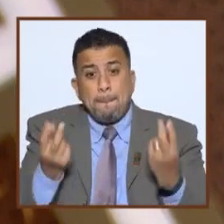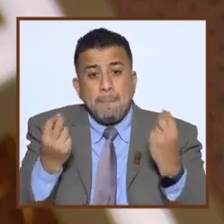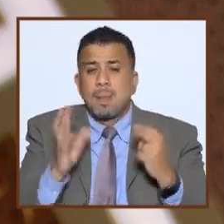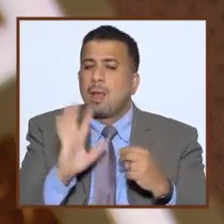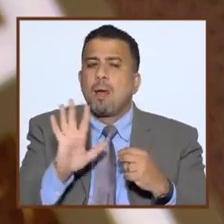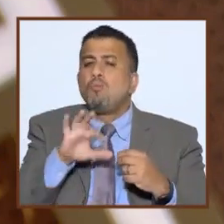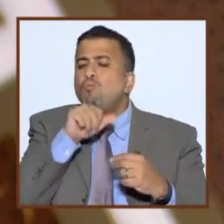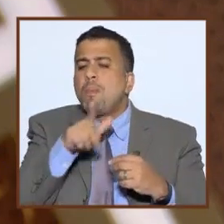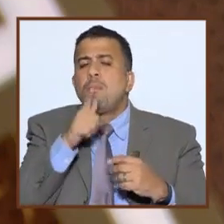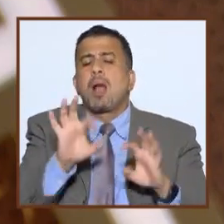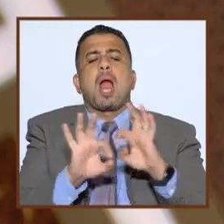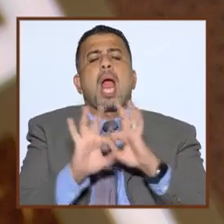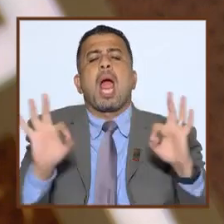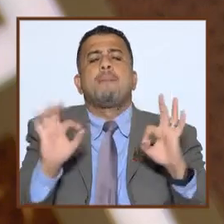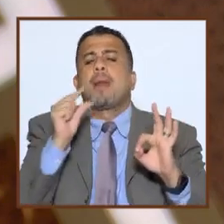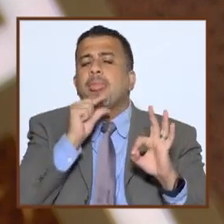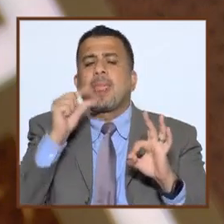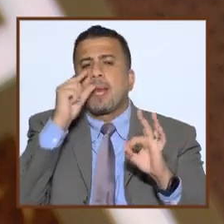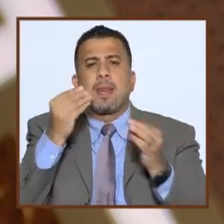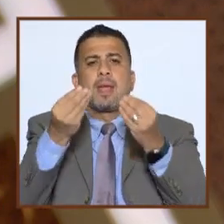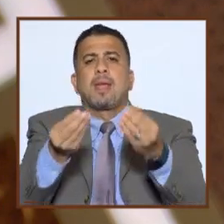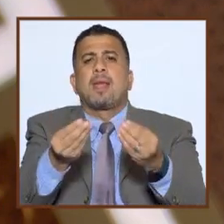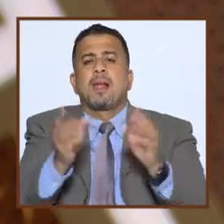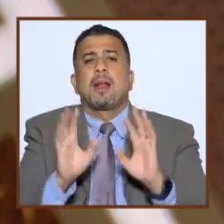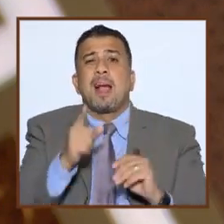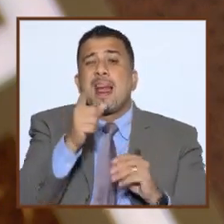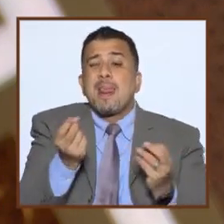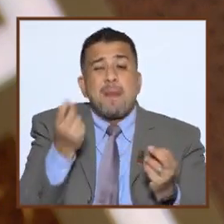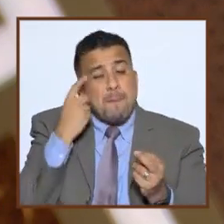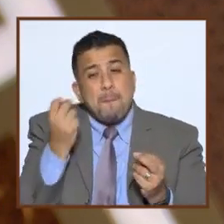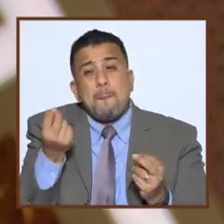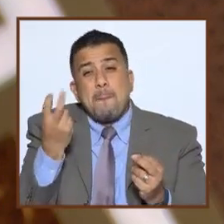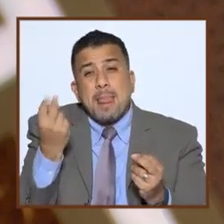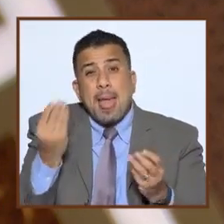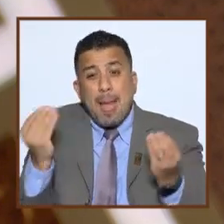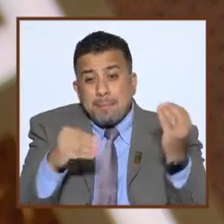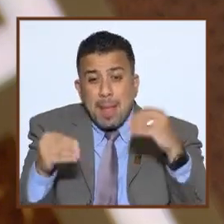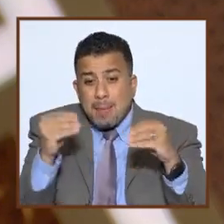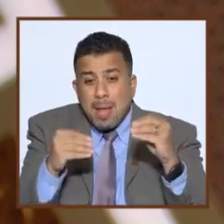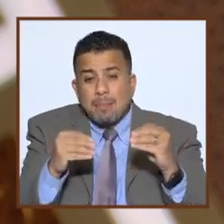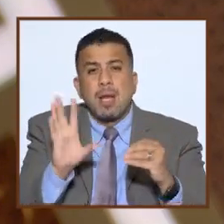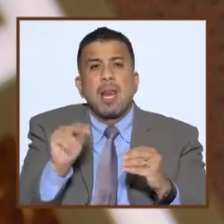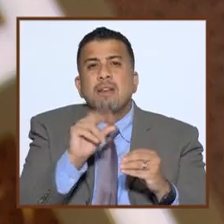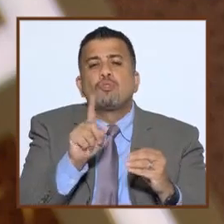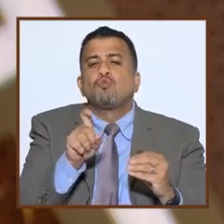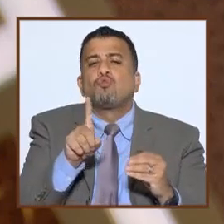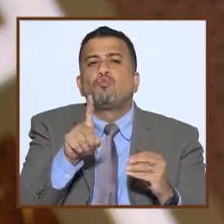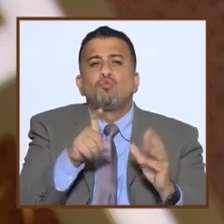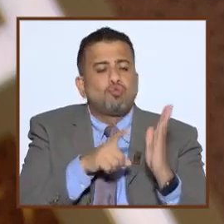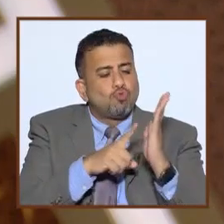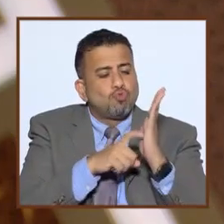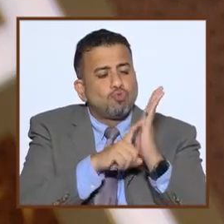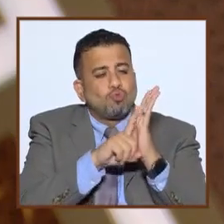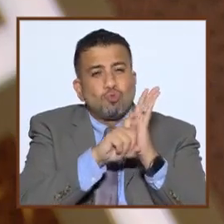البدع تنخر في دين الاسلام كما تنخر السوسه في النخله كما تنخر السوسه في الشجره ولذلك